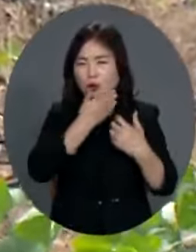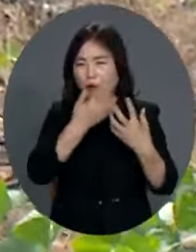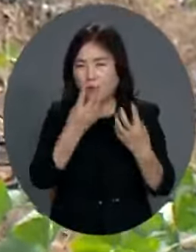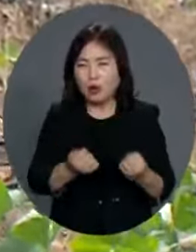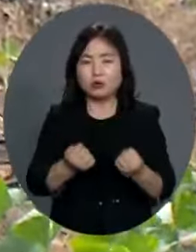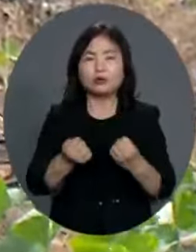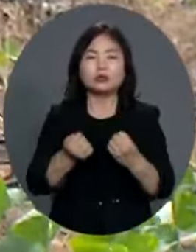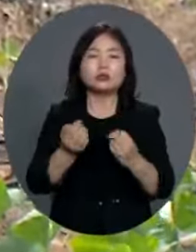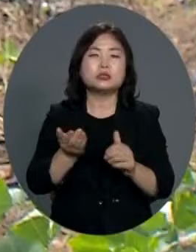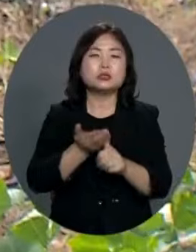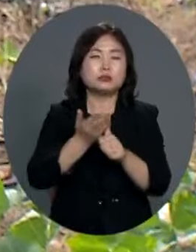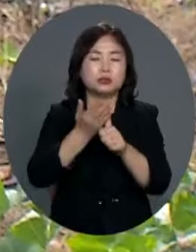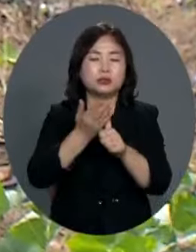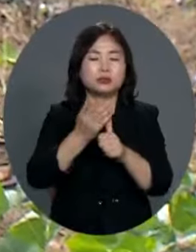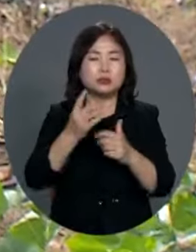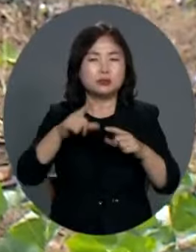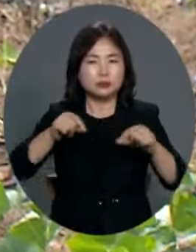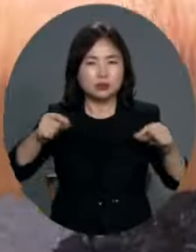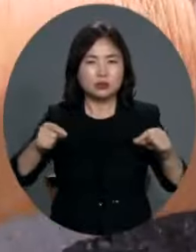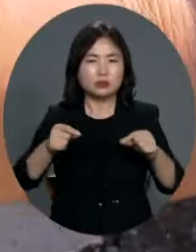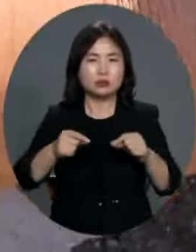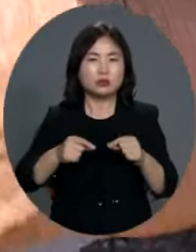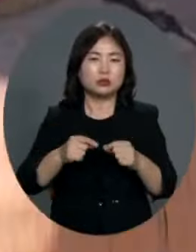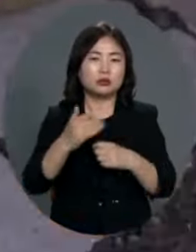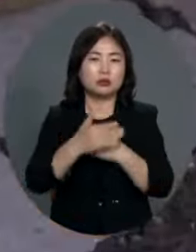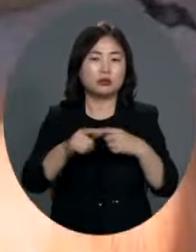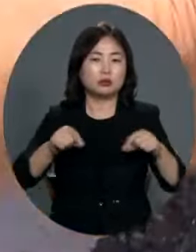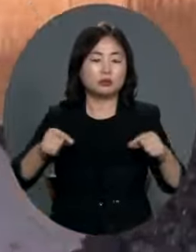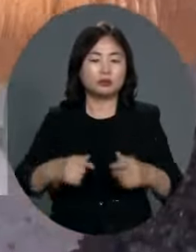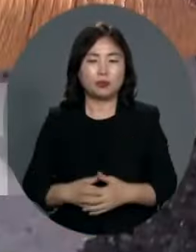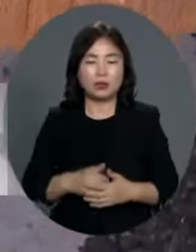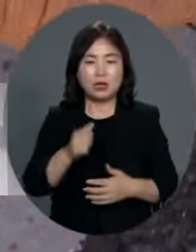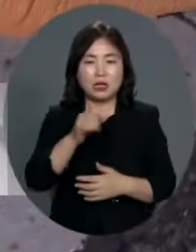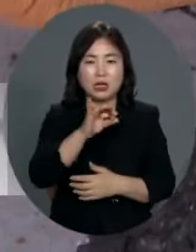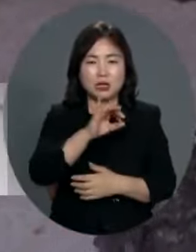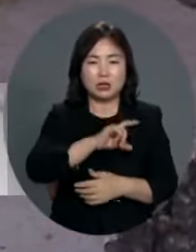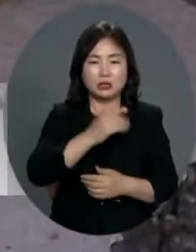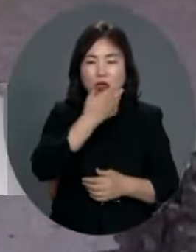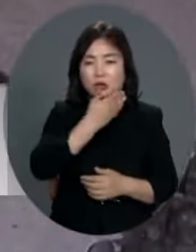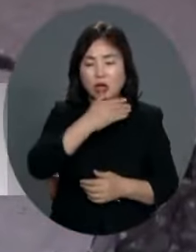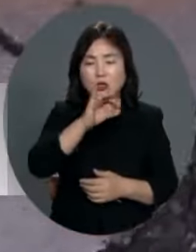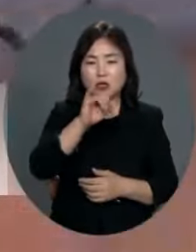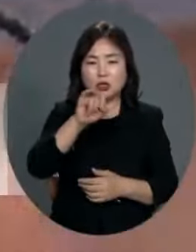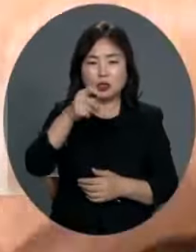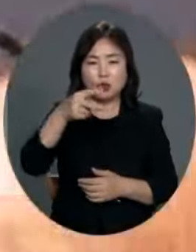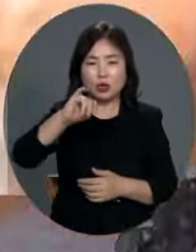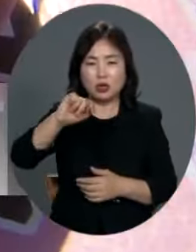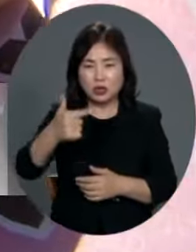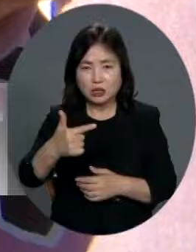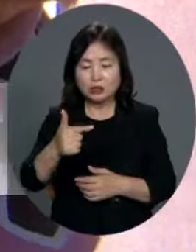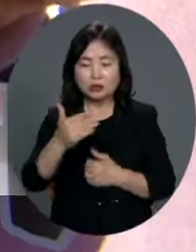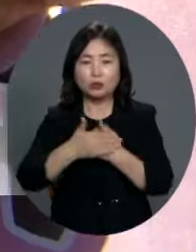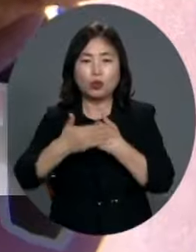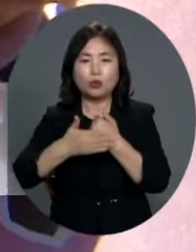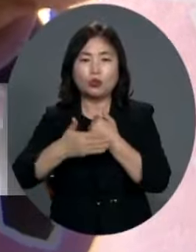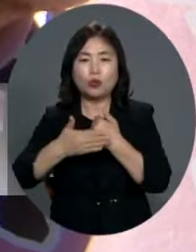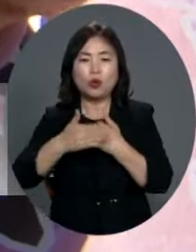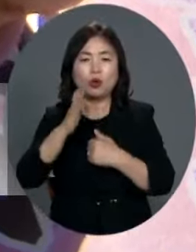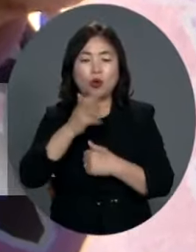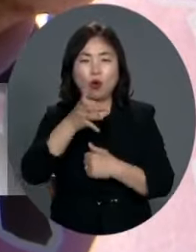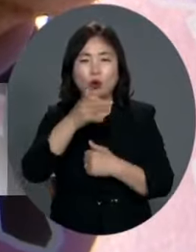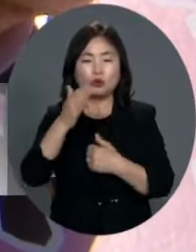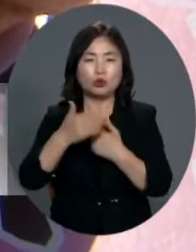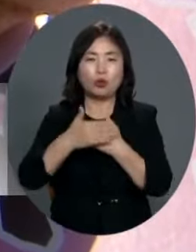정도로 건강식품으로 알려져 있습니다. 이눌린이라는 성분이 있어 당뇨와 고혈압 등 성인병에도 효능이